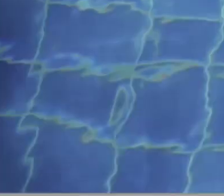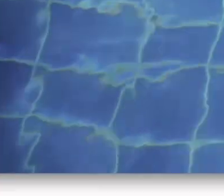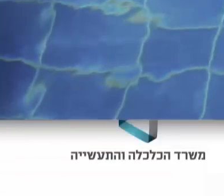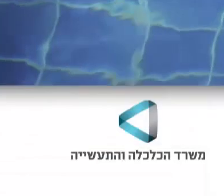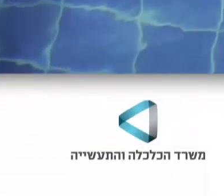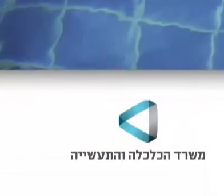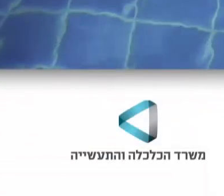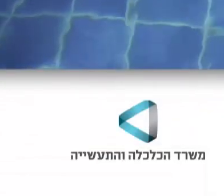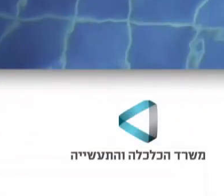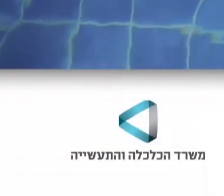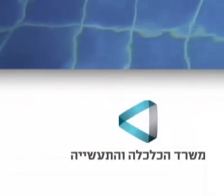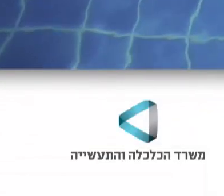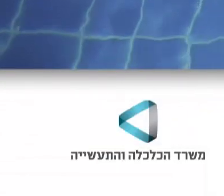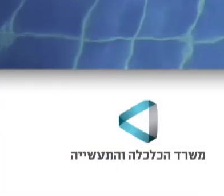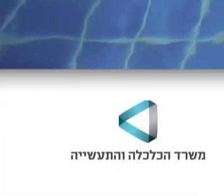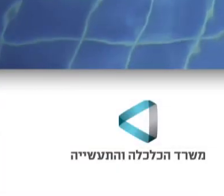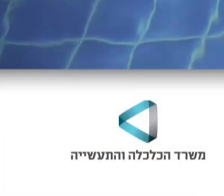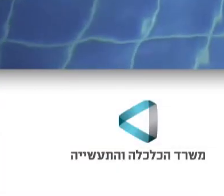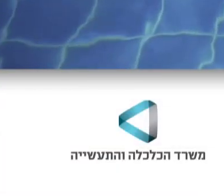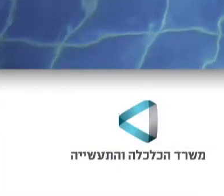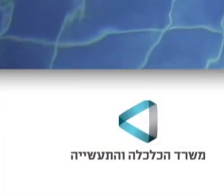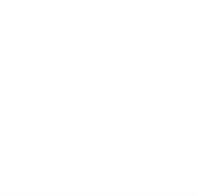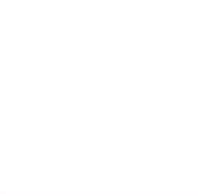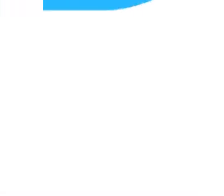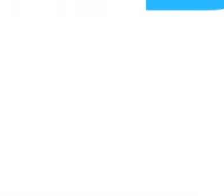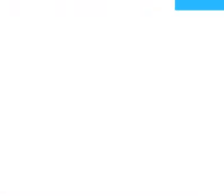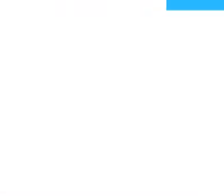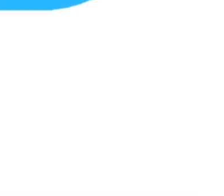לגדר. במים לא מורידים מהילדים את העיניים.